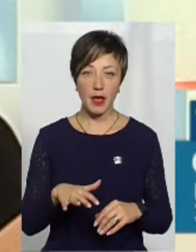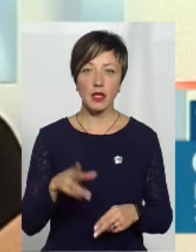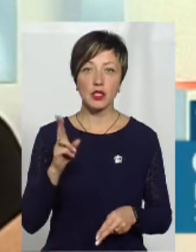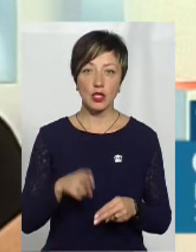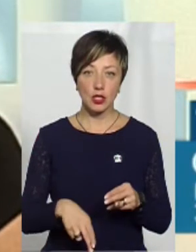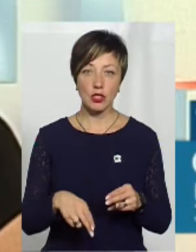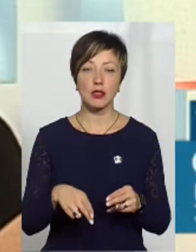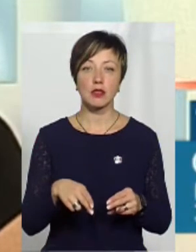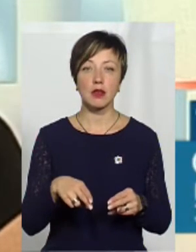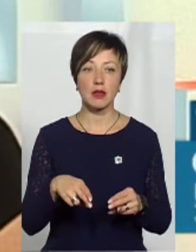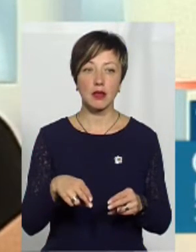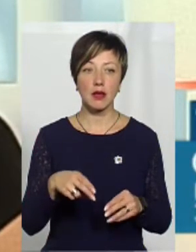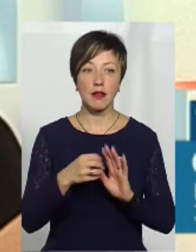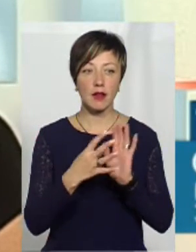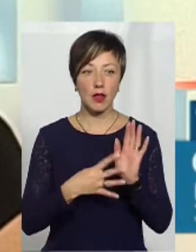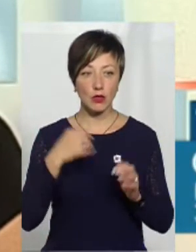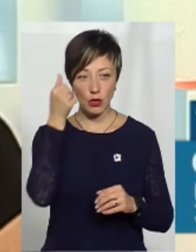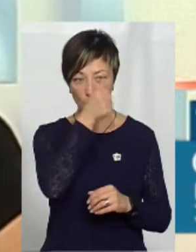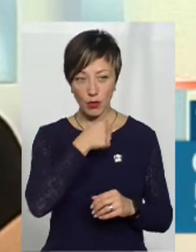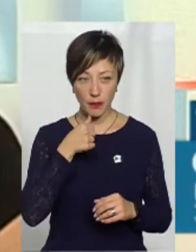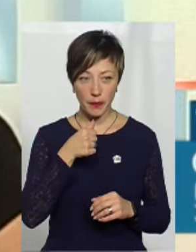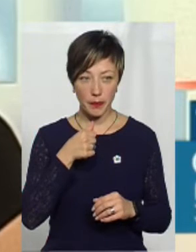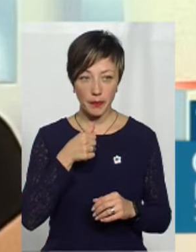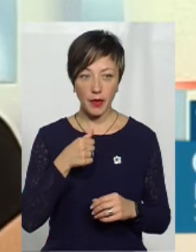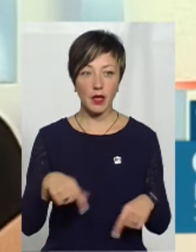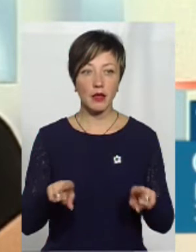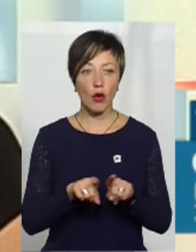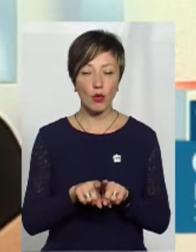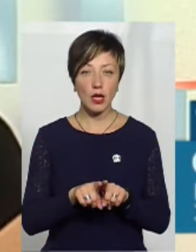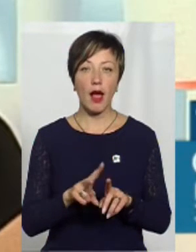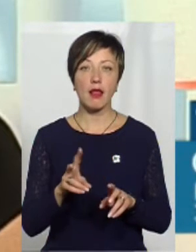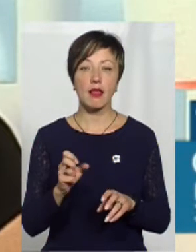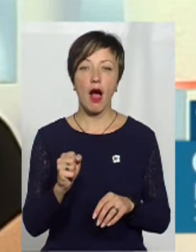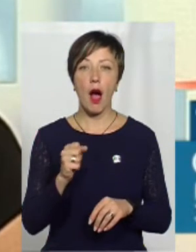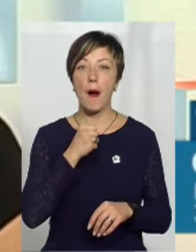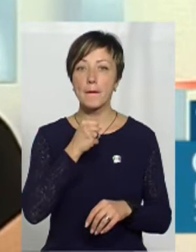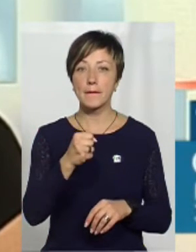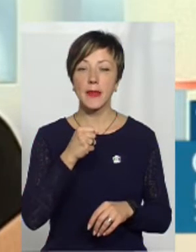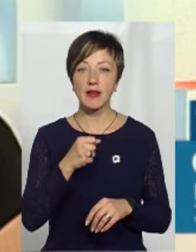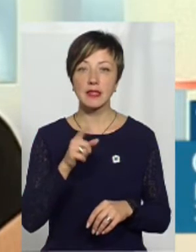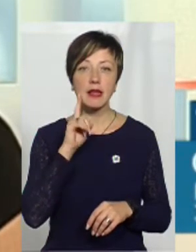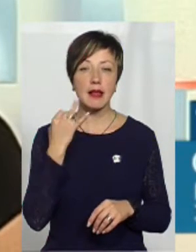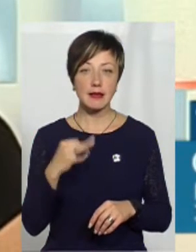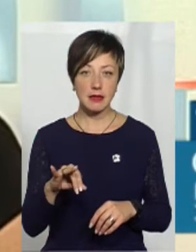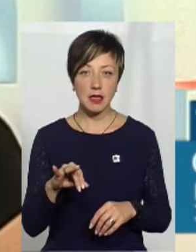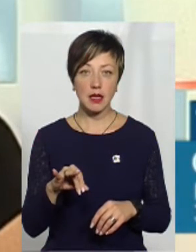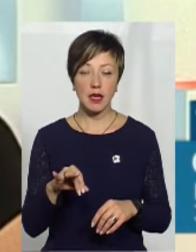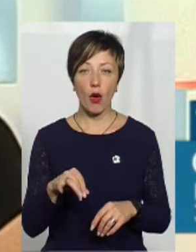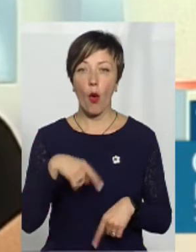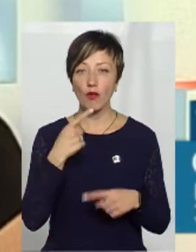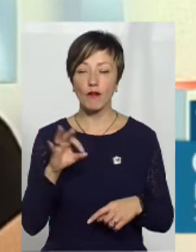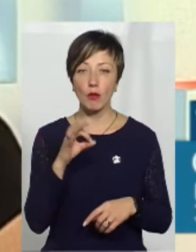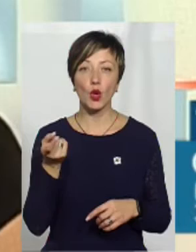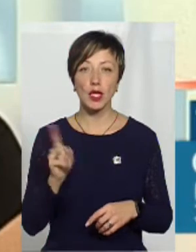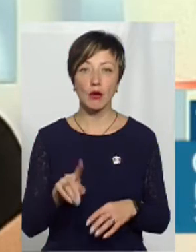правда, закінчуються в кінці 2019 року. Також на брифінгу, якщо ми згадаємо, Володимир Зеленський говорив